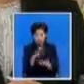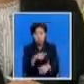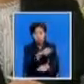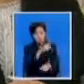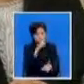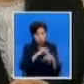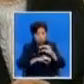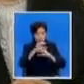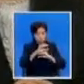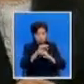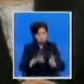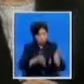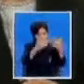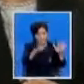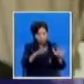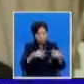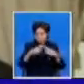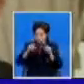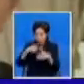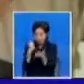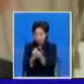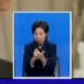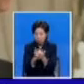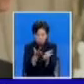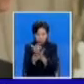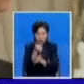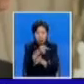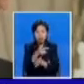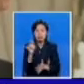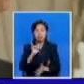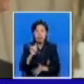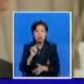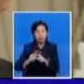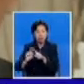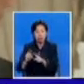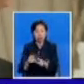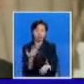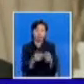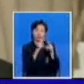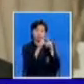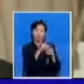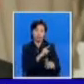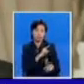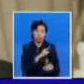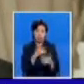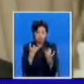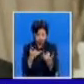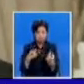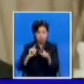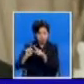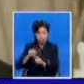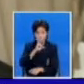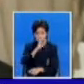อบการออกไม่ได้ก็ต้องยอมรับความเสี่ยงไป อัน น ี้ ก็ได ้ อันนี้ก็จะได้อีก15โครงการนะฮะรวมกับอีกประมาณ22โครงการที่ยังไม่ได้ยื่นขออะไร